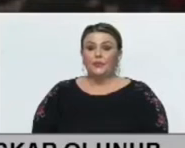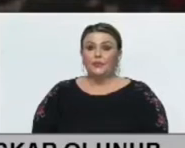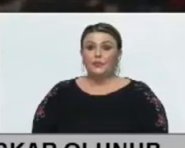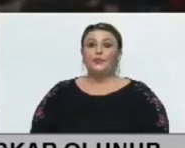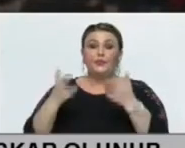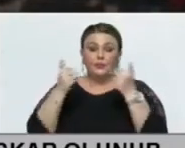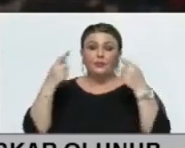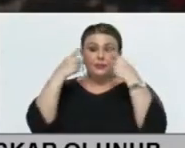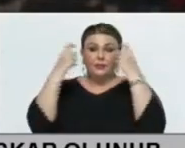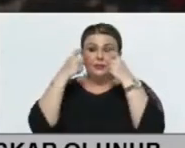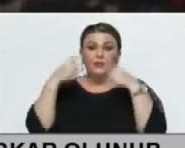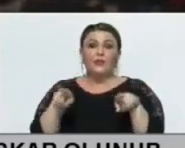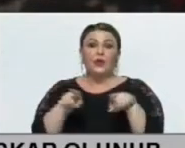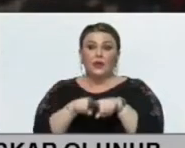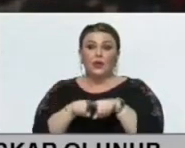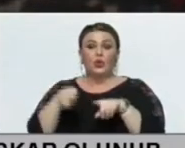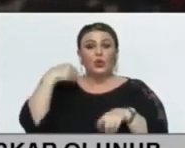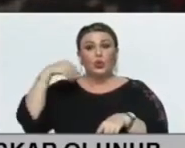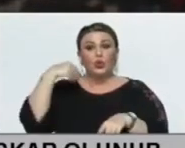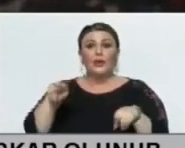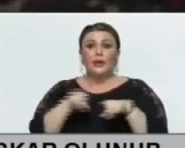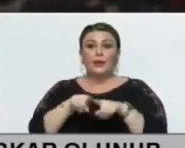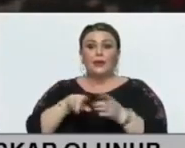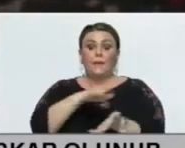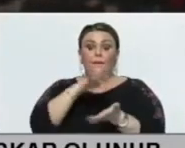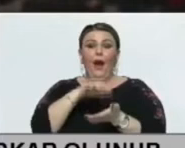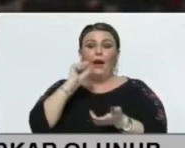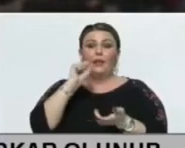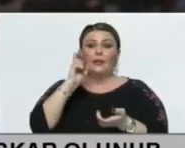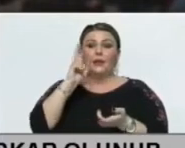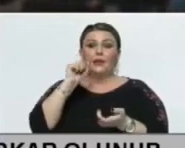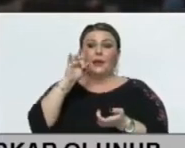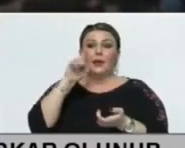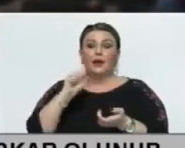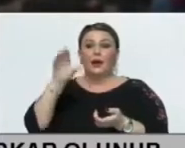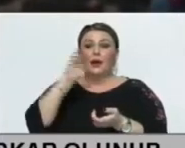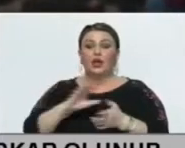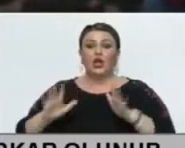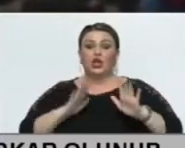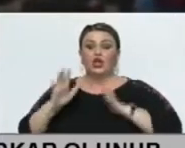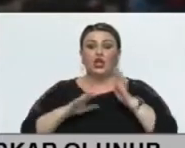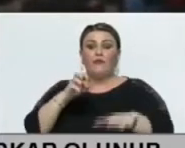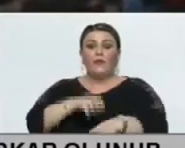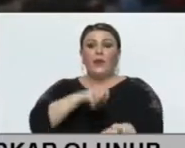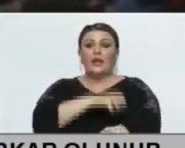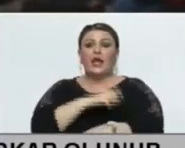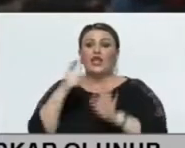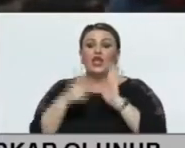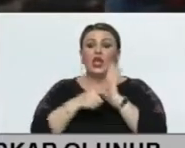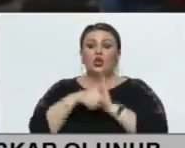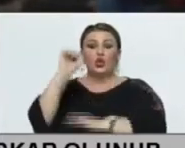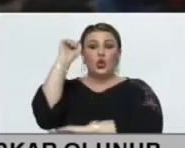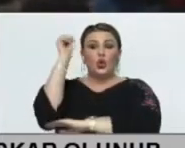Belki haber verdiğimiz gibi Türkiye'de paytaxt Ankara'da Adalet ve İnkişaf Partiyasının 7.